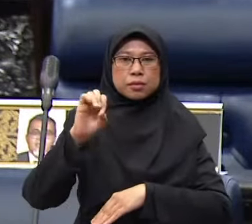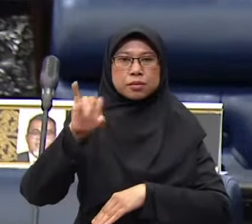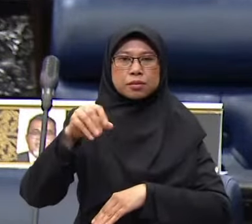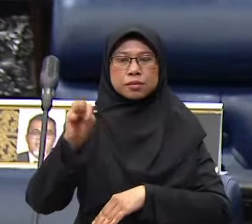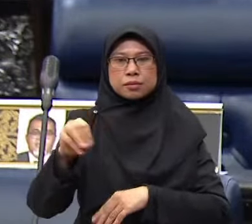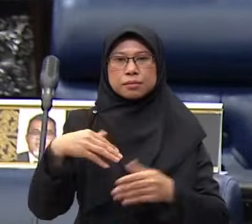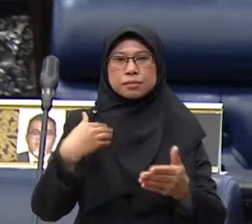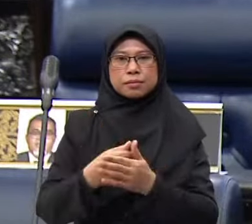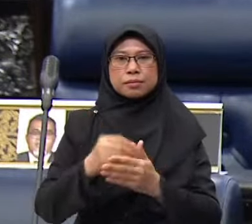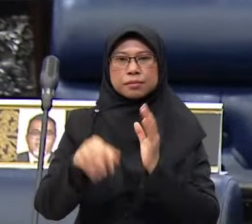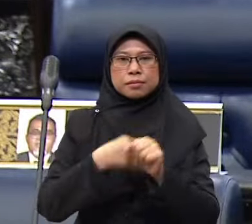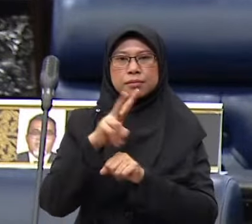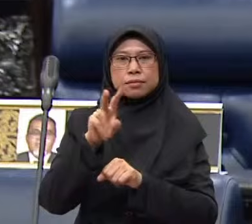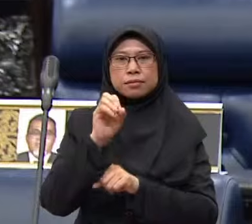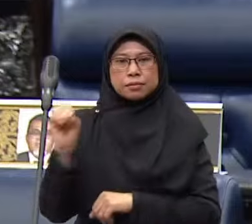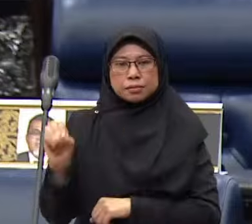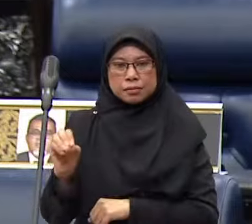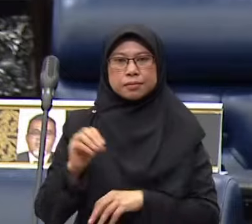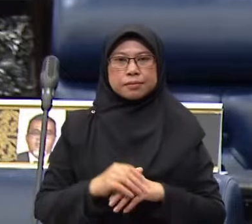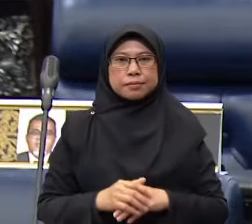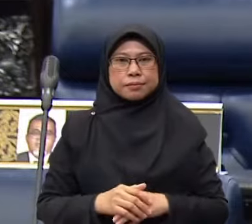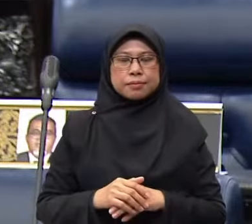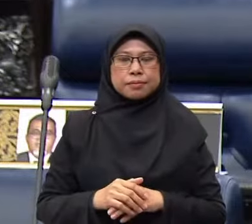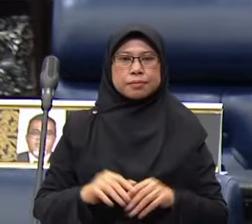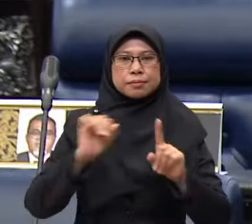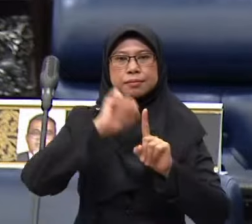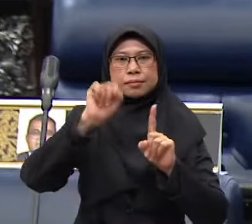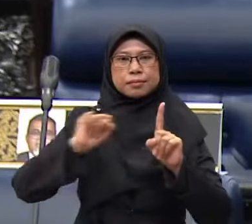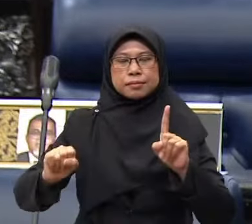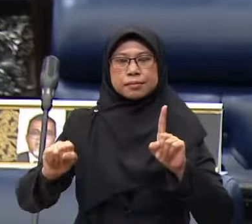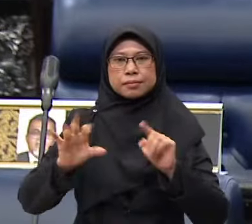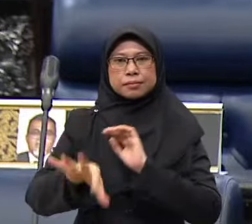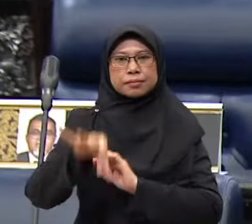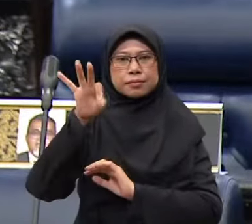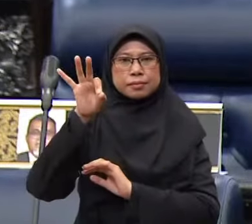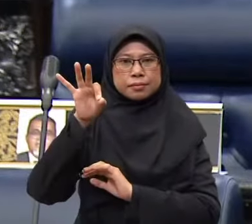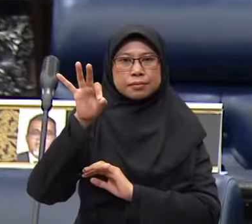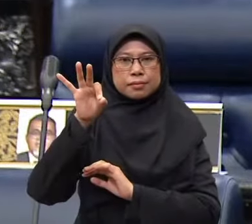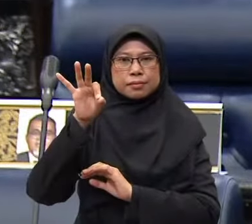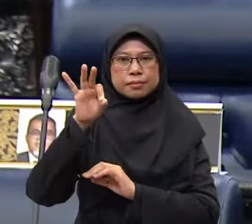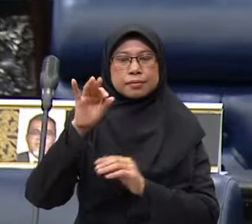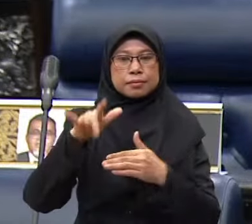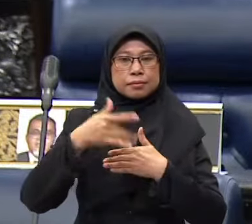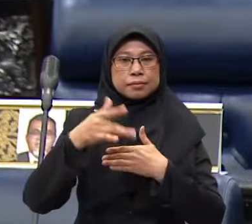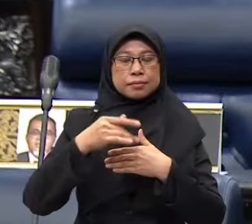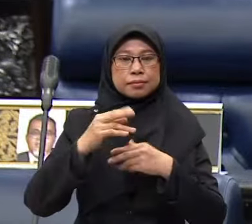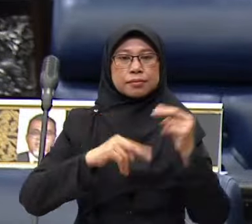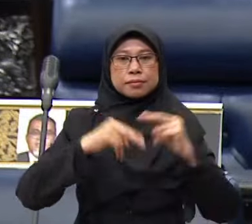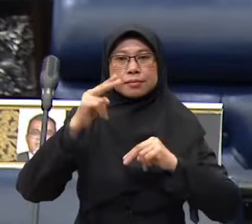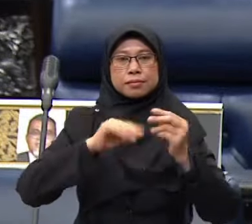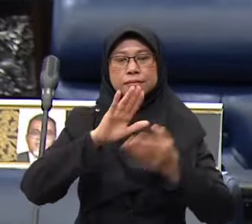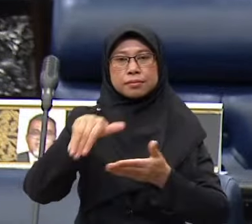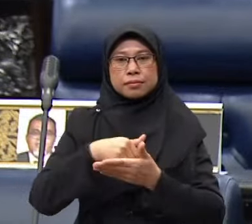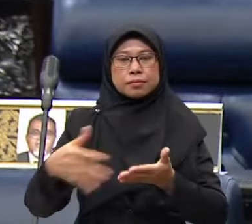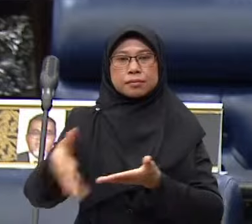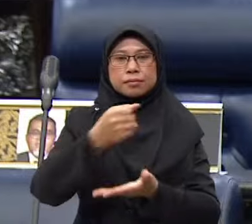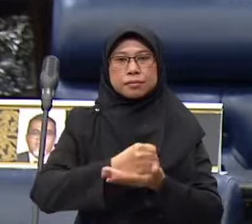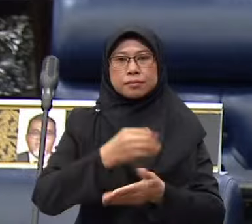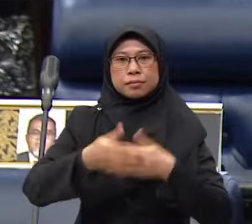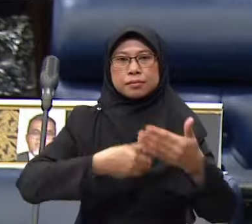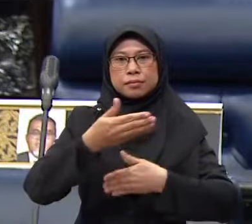tahun 2030 susulan tu sandagan telah dikenal pasti dalam fasa awal pembinaan pusat pengumpulan dan